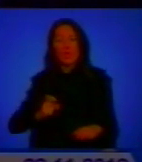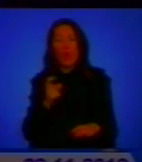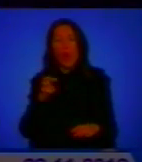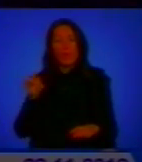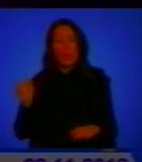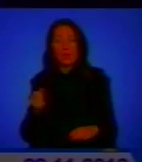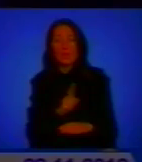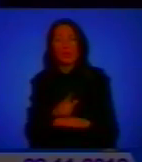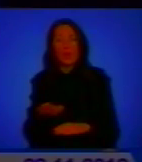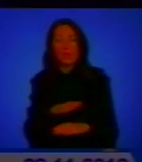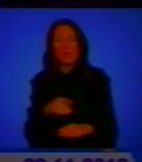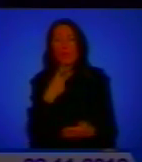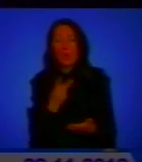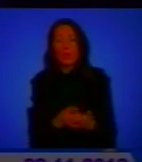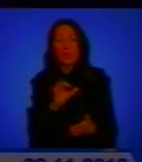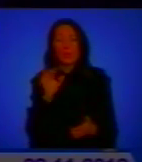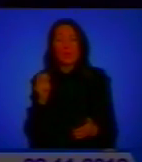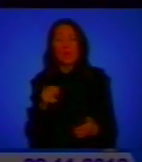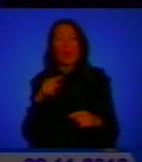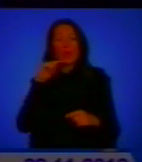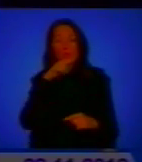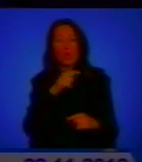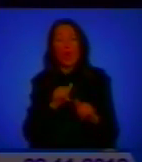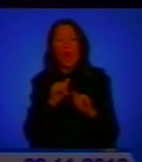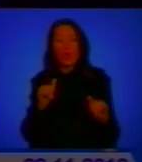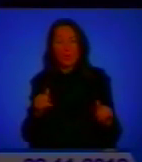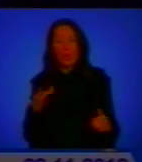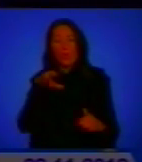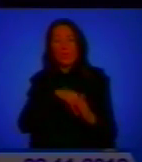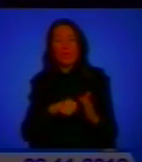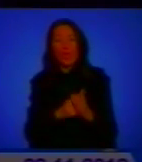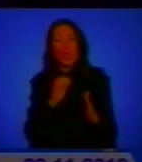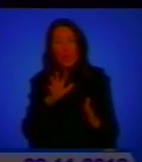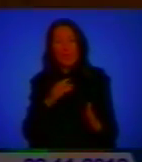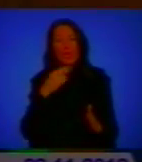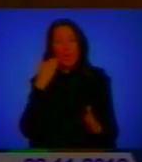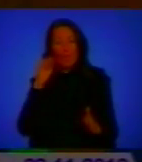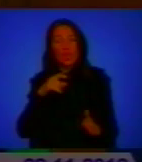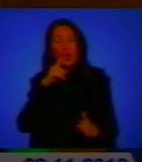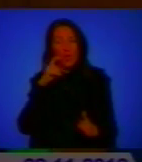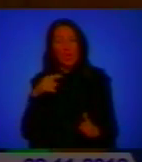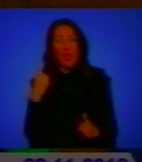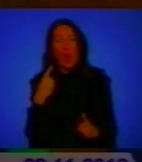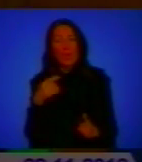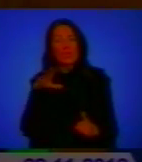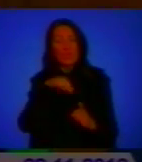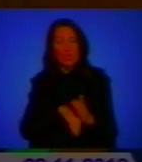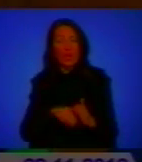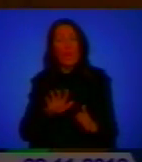за показниками соціально-економічного розвитку увійшла до п'ятірки кращих в Україні. Область